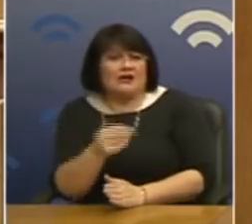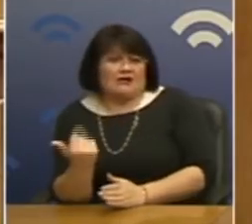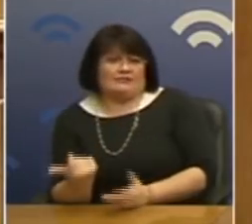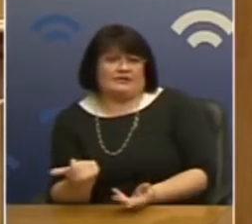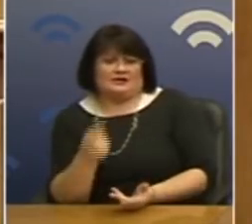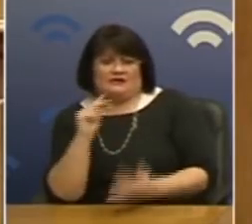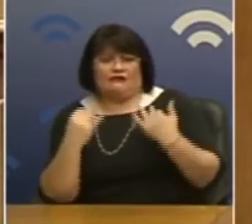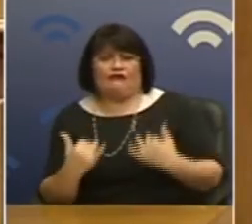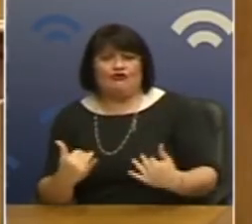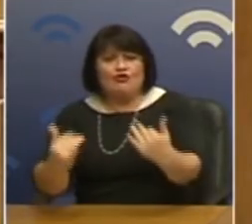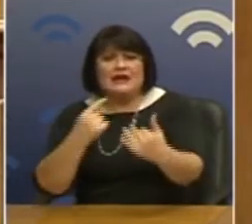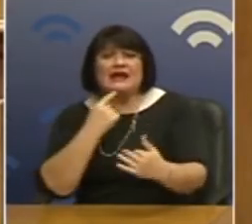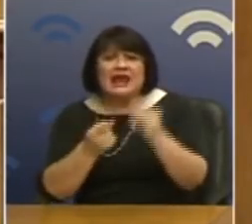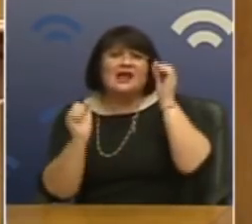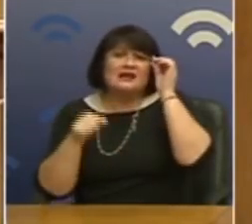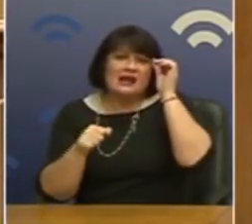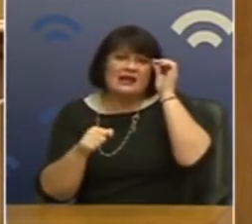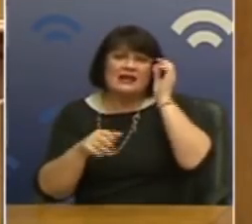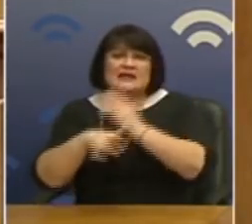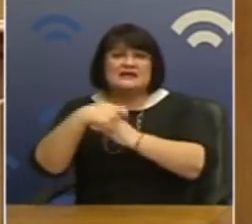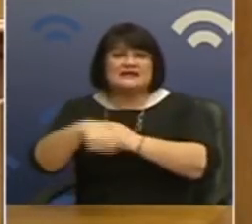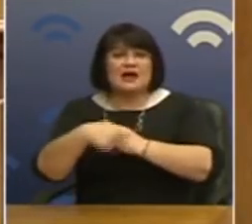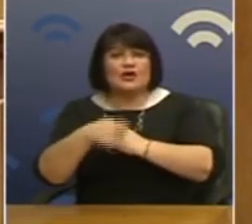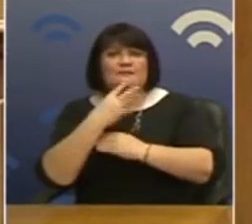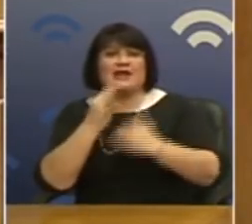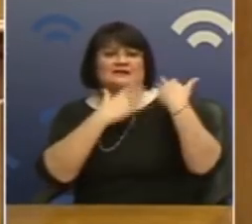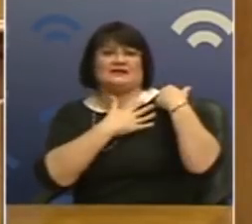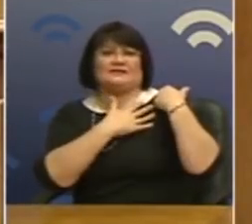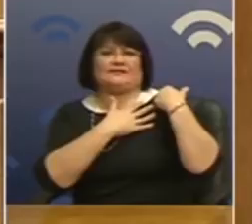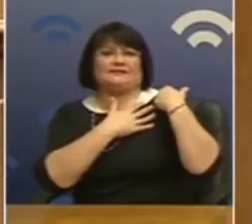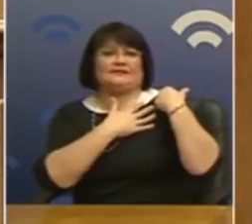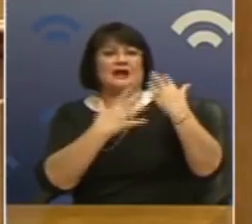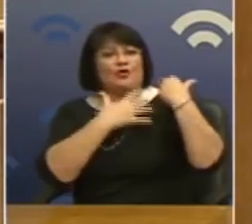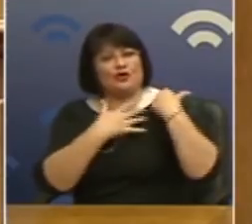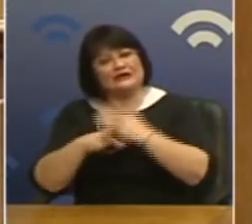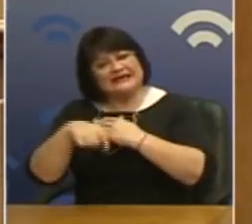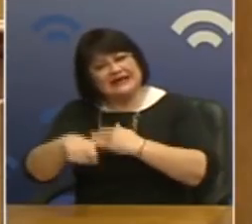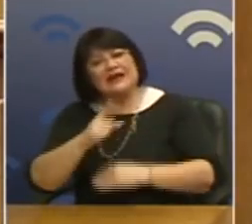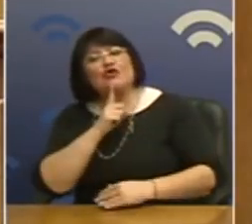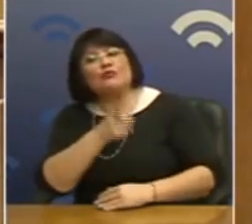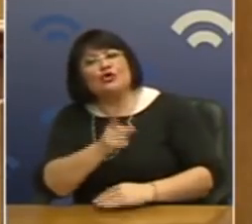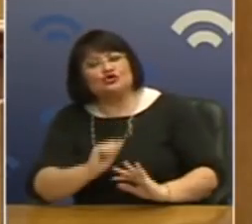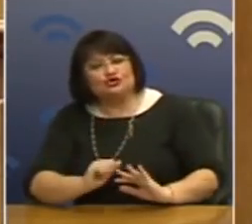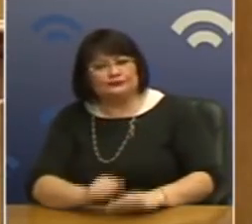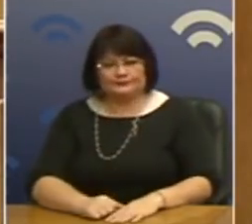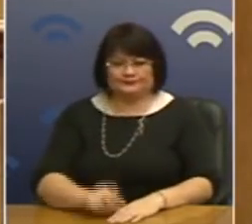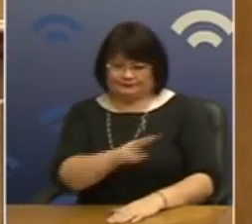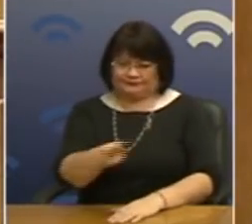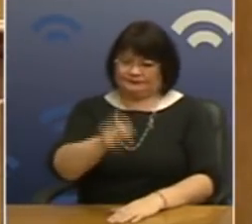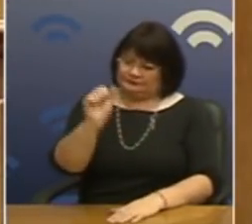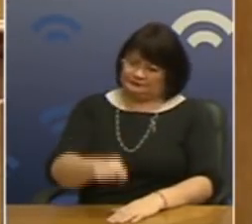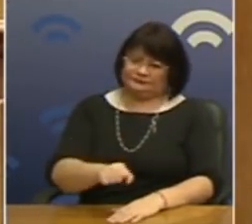Βουλή να έχει εισαγγελικές αρμοδιότητες. Και φυσικά υπήρξε σύμπτωση όσον αφορά την